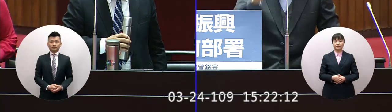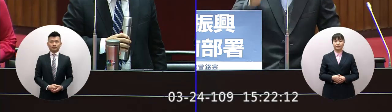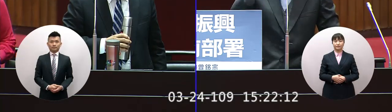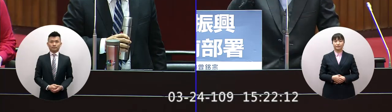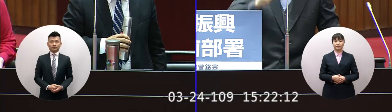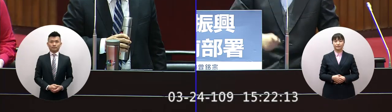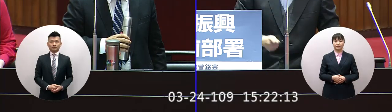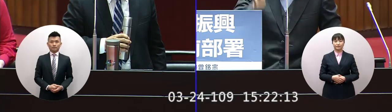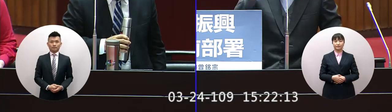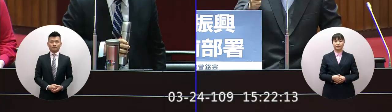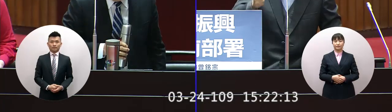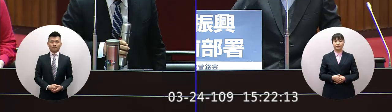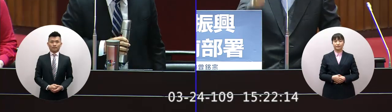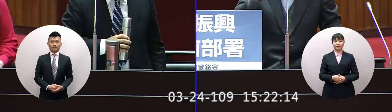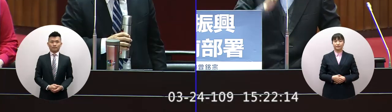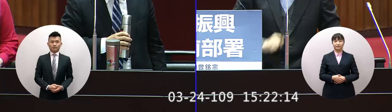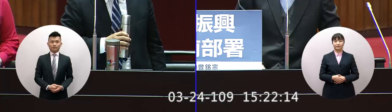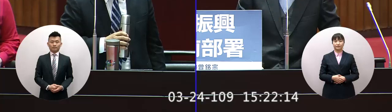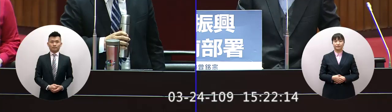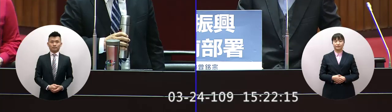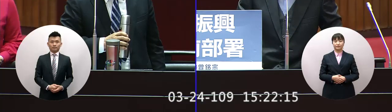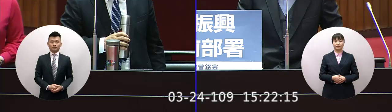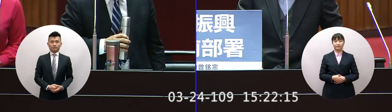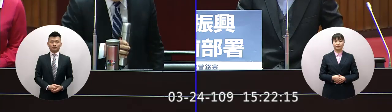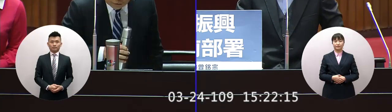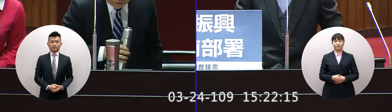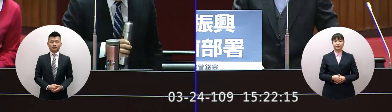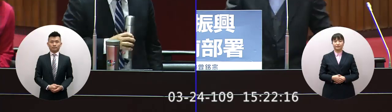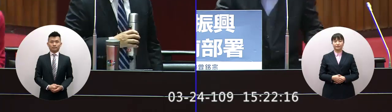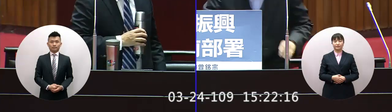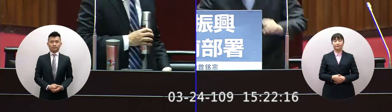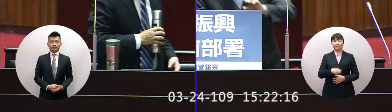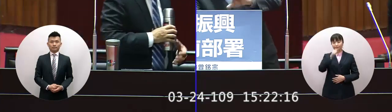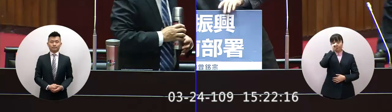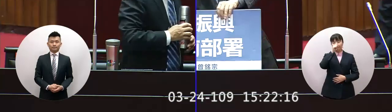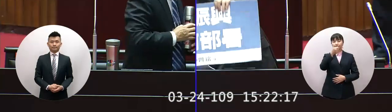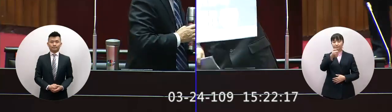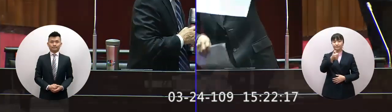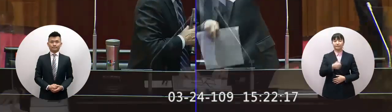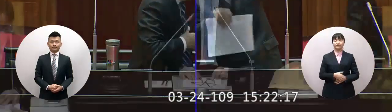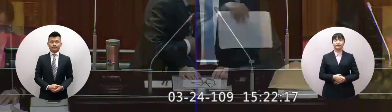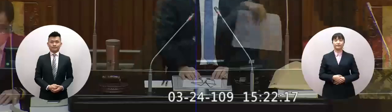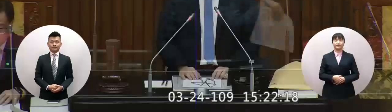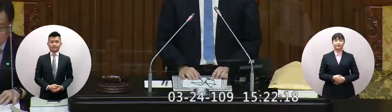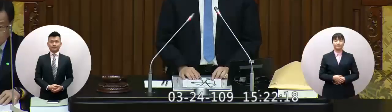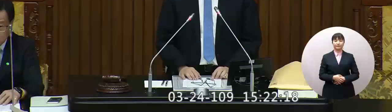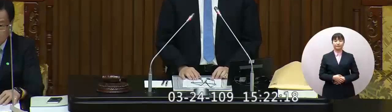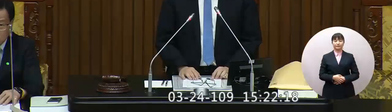好，谢谢。